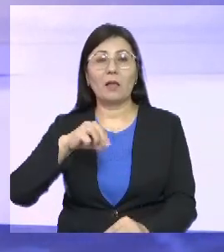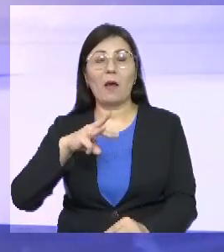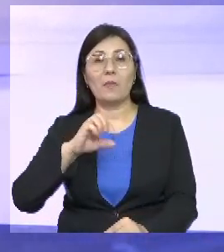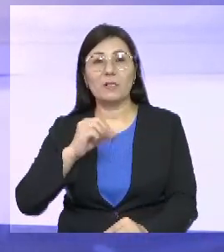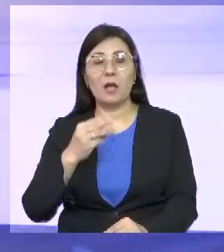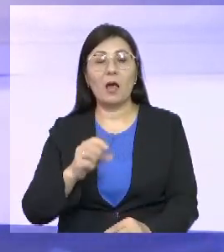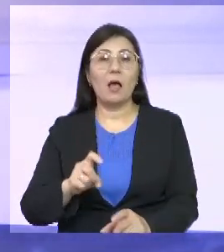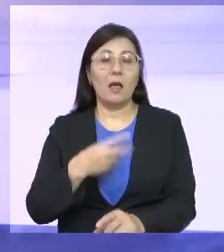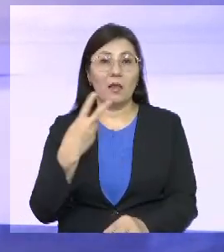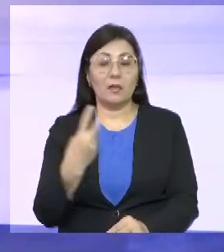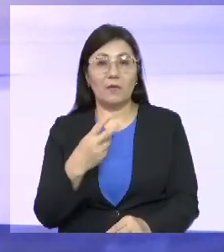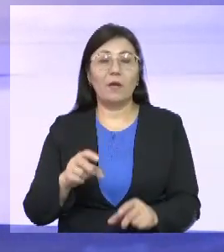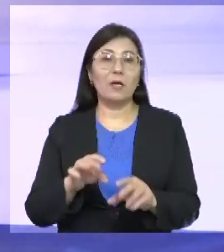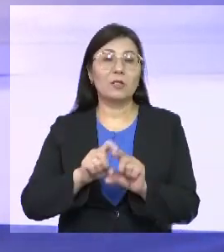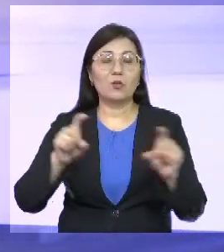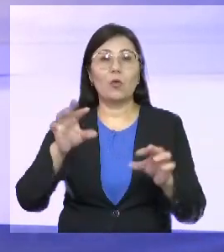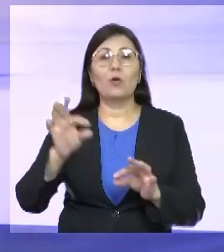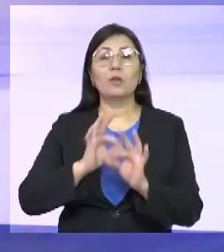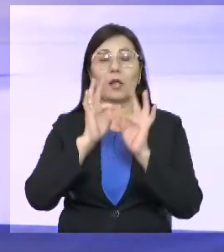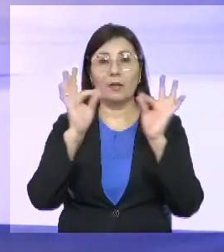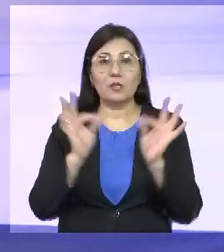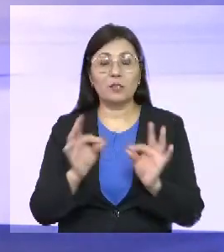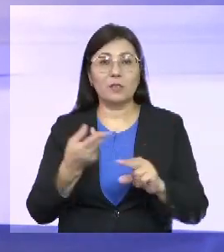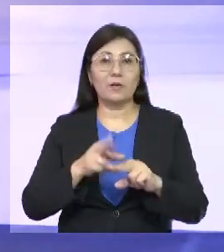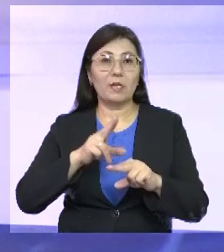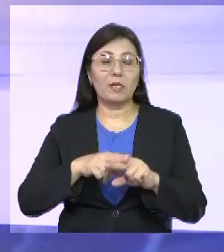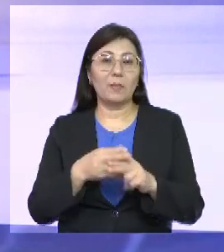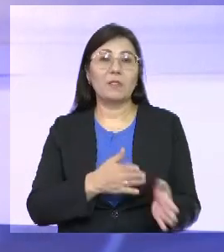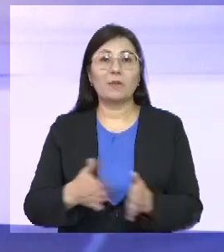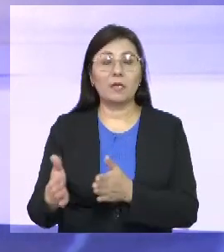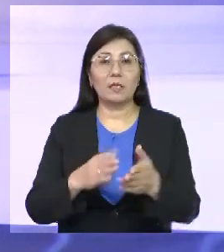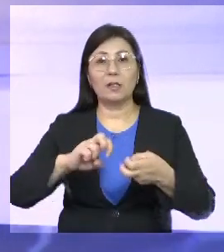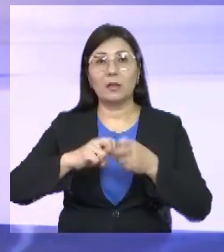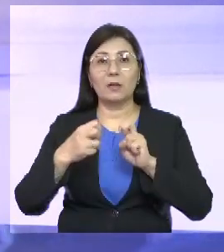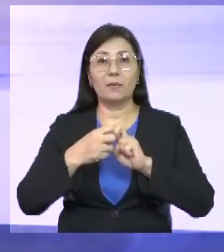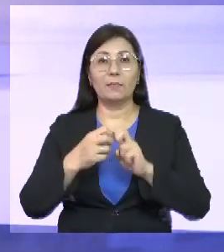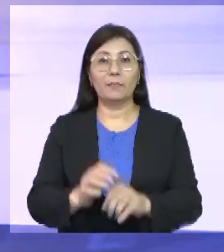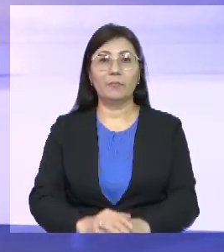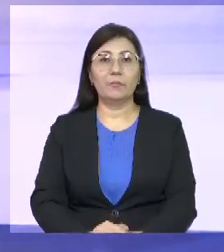и ФОК. Немаловажная задача – реконструкция дороги от райцентра до трассы Актюбе-Орск.